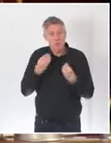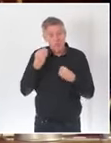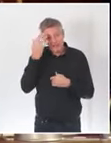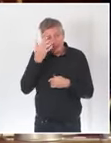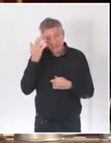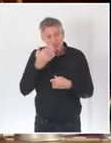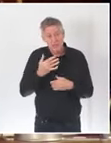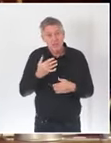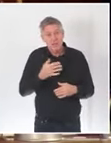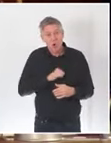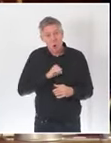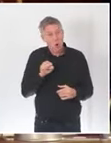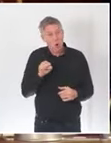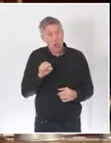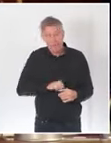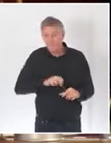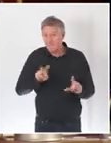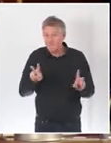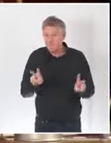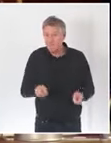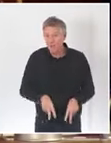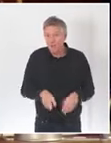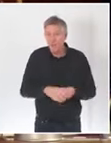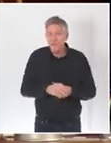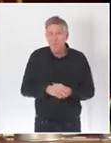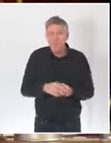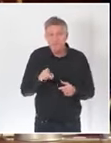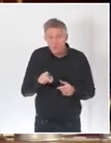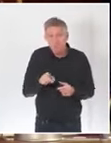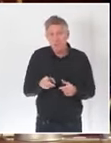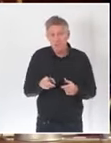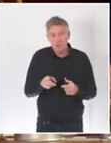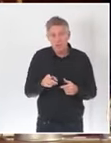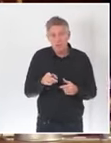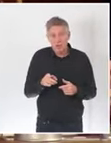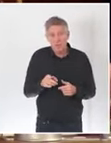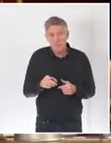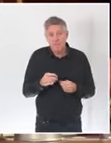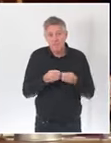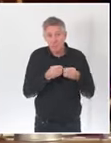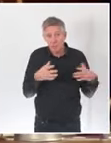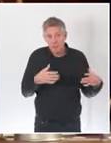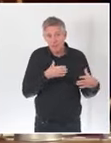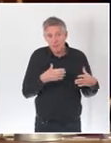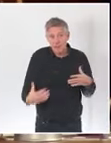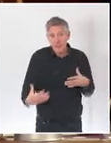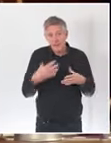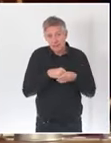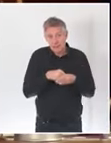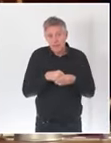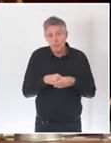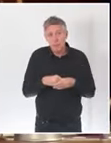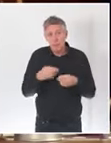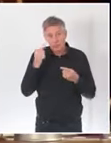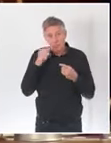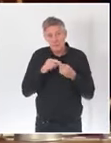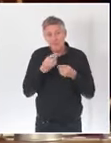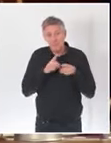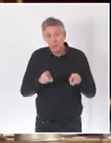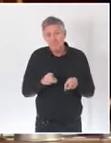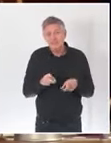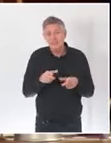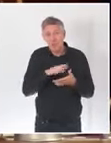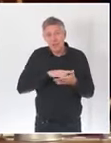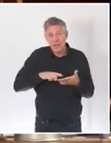très regrettable que vous ne vous associez pas à la majorité municipale pour défendre la démocratie locale et